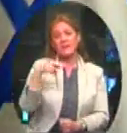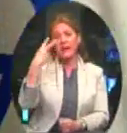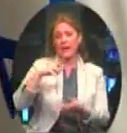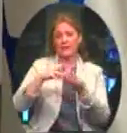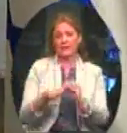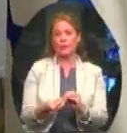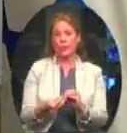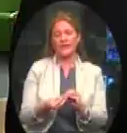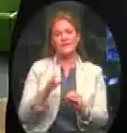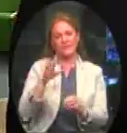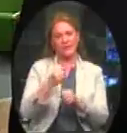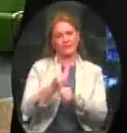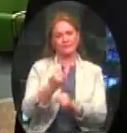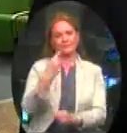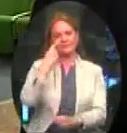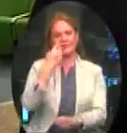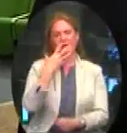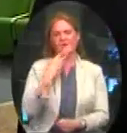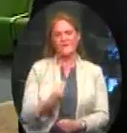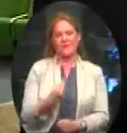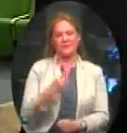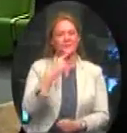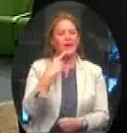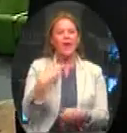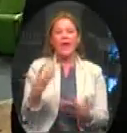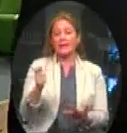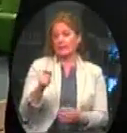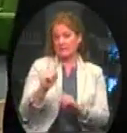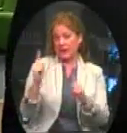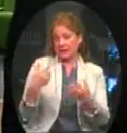הכל ייצוגי. אין לנו עוד כנסת אחרת. יש פה